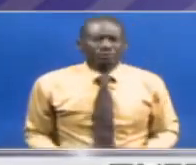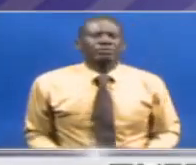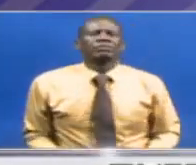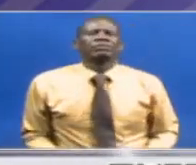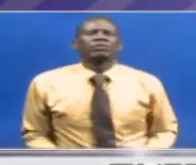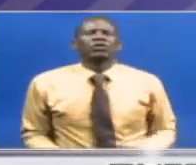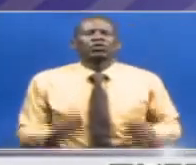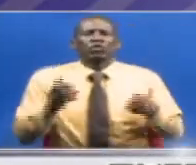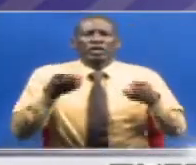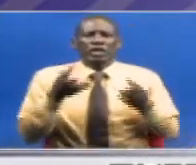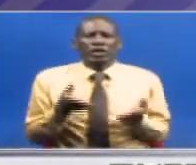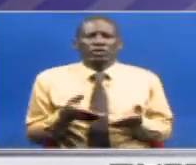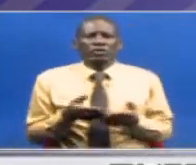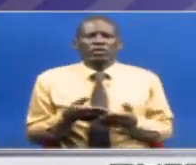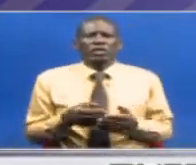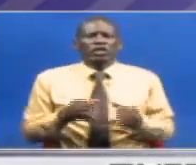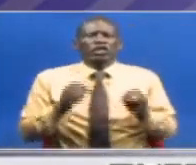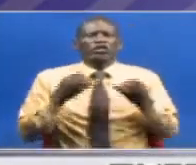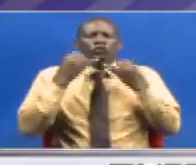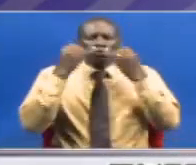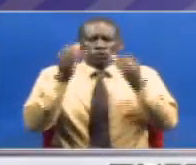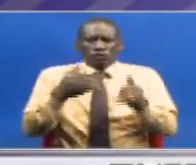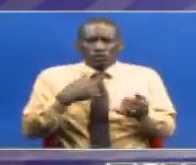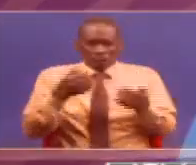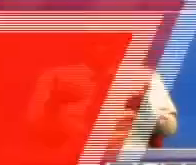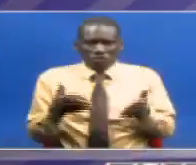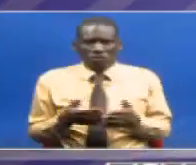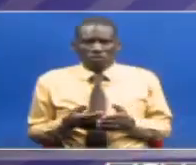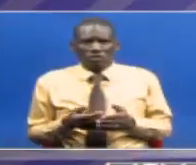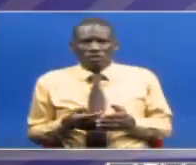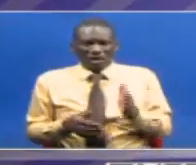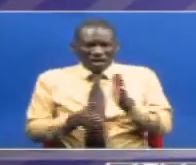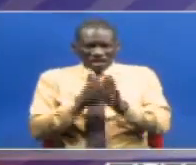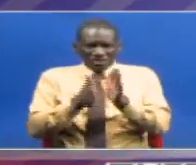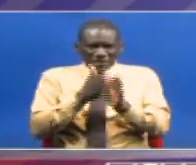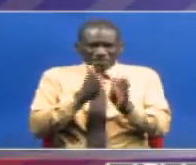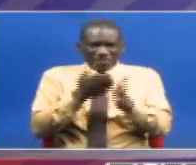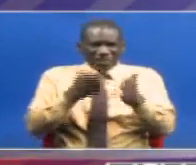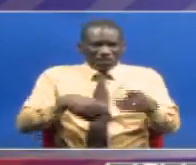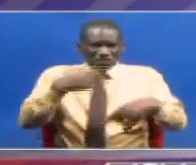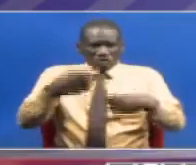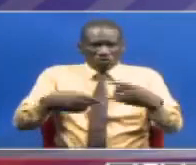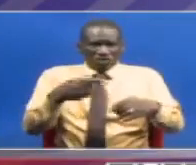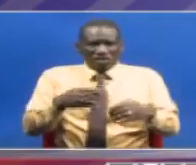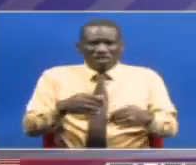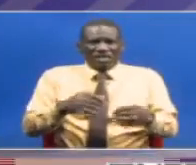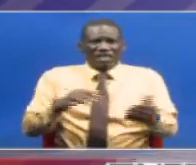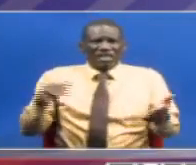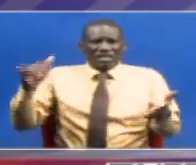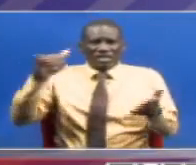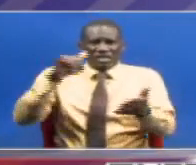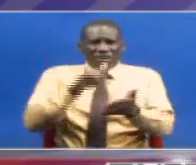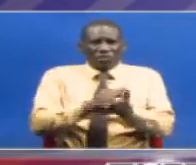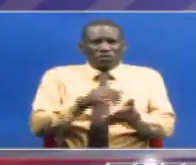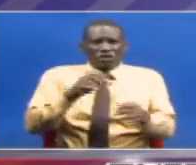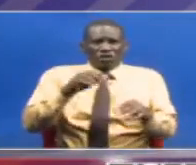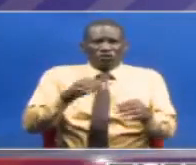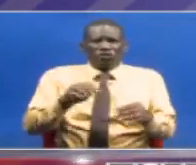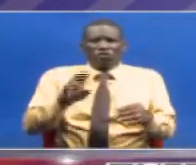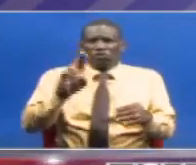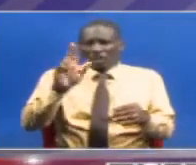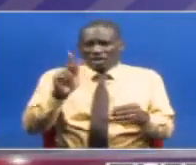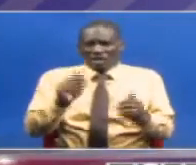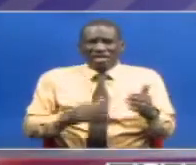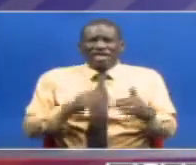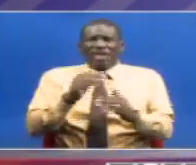Mtazamaji, na taarifa inayotufikia sasa studioni ni kwamba shughuli za dharura zinaendelea hivi sasa katika uwanja wa ndege wa Stansted nchini Uingereza baada